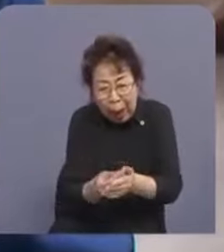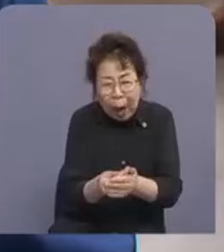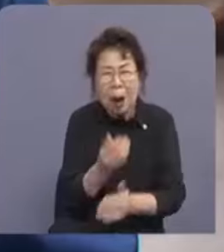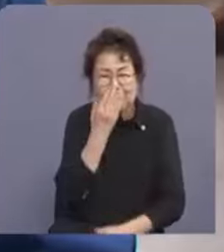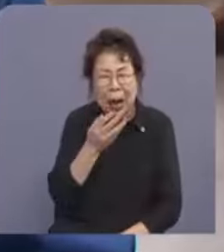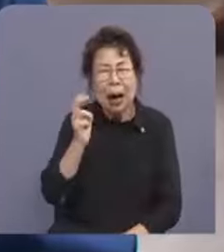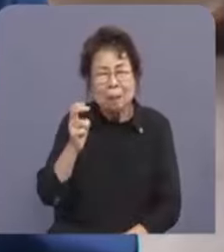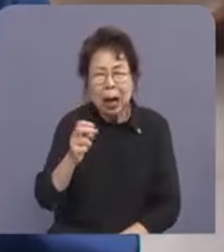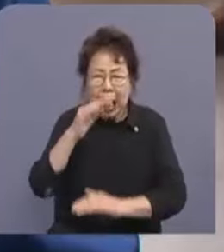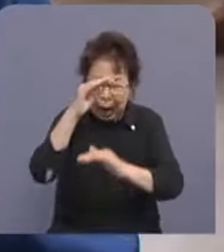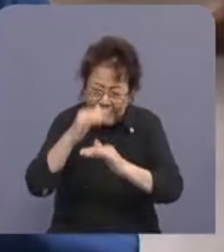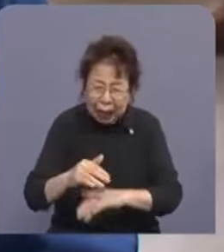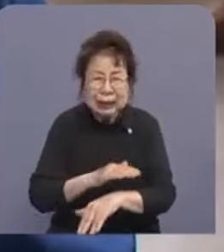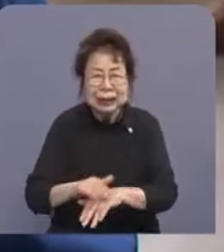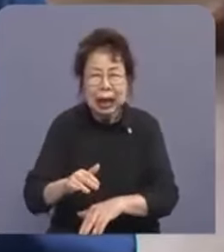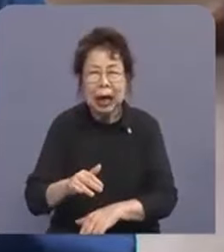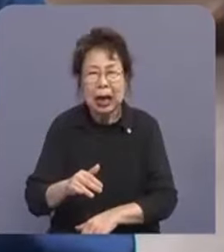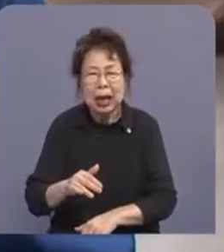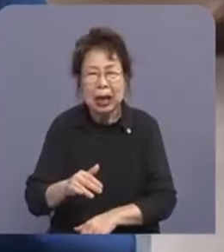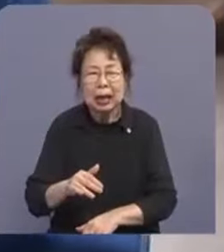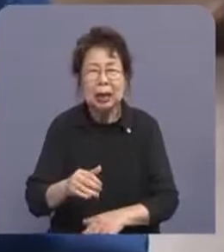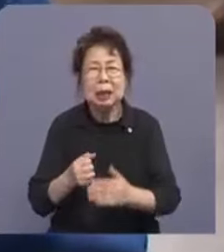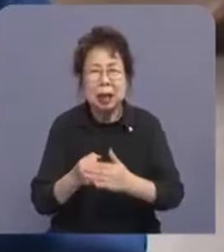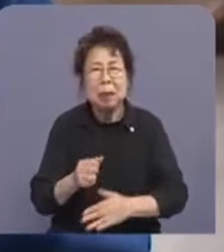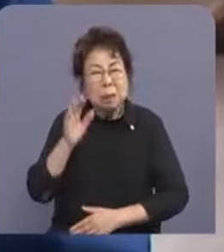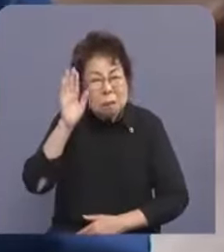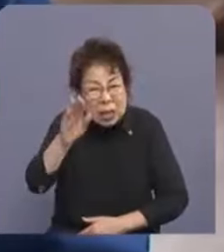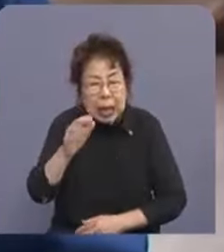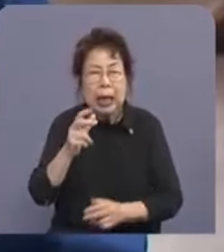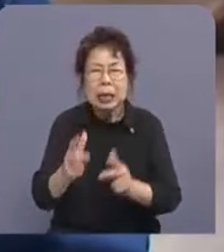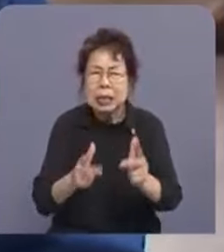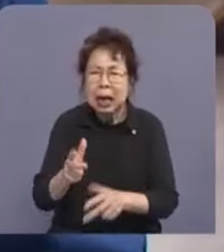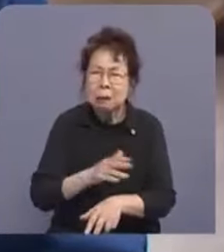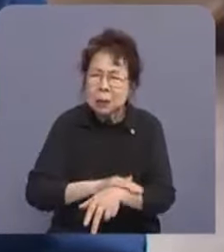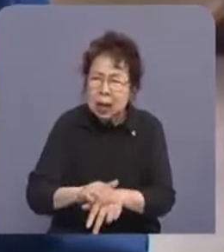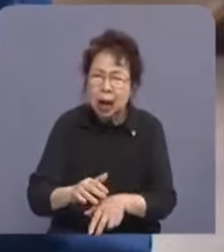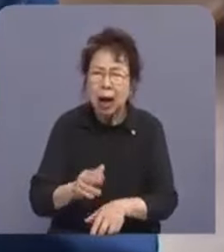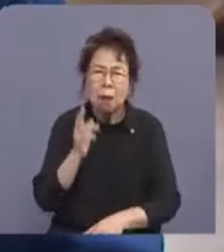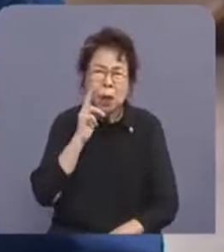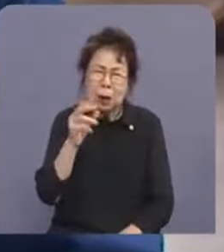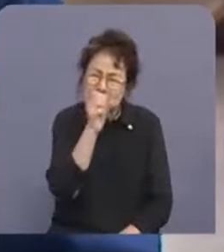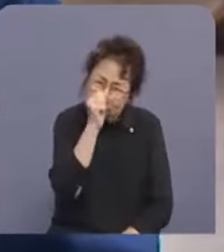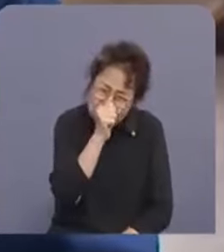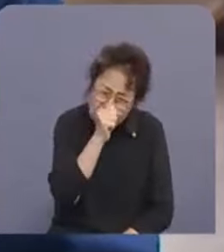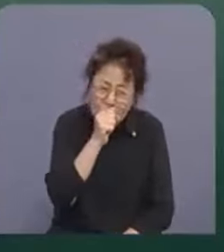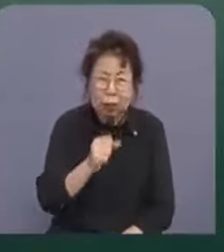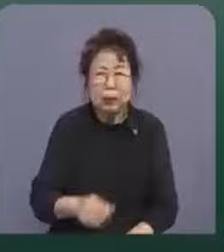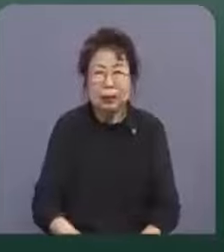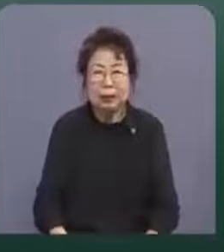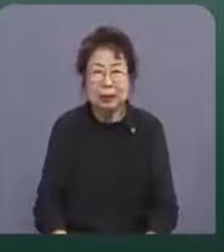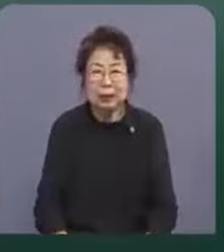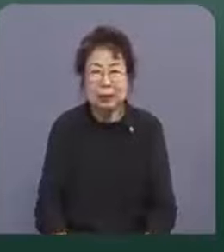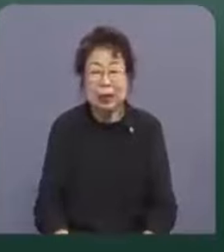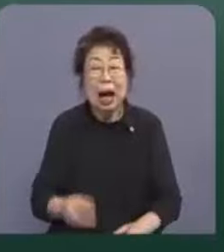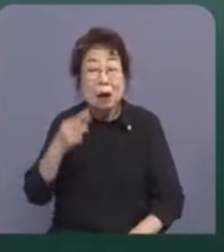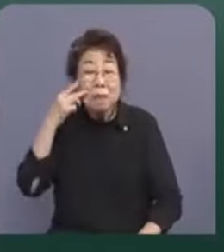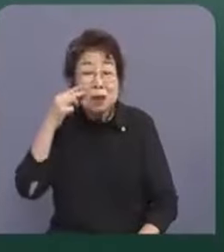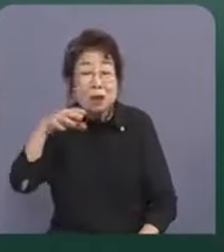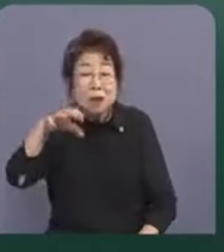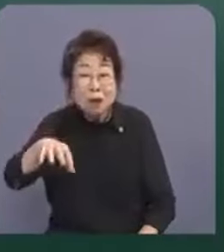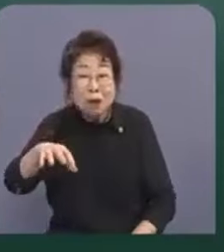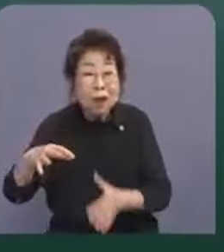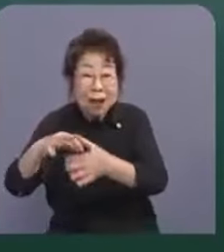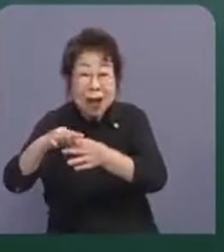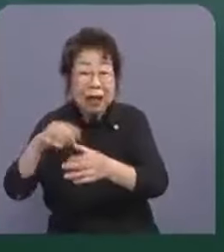과정이 앞으로 오기 때문에 미래산업의 어떤 블루오션이다 미국의 얼라이드